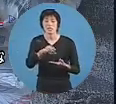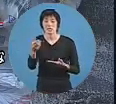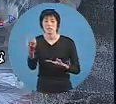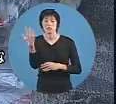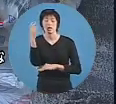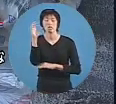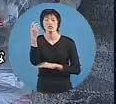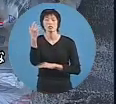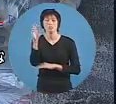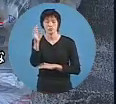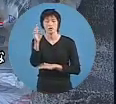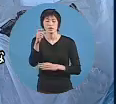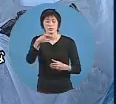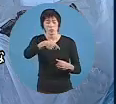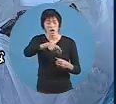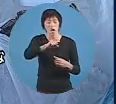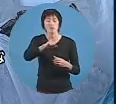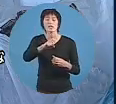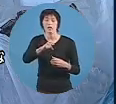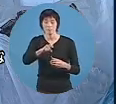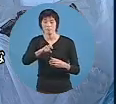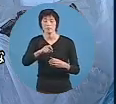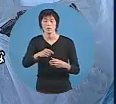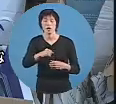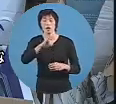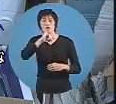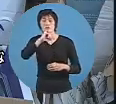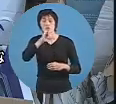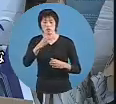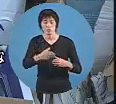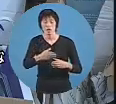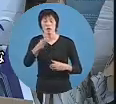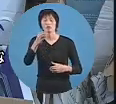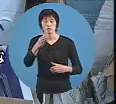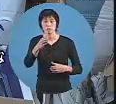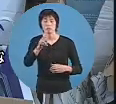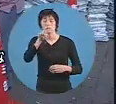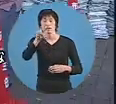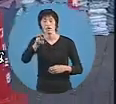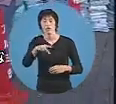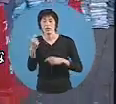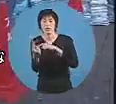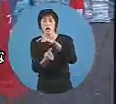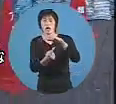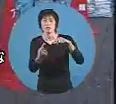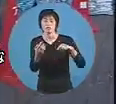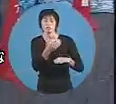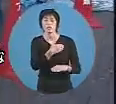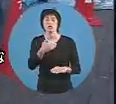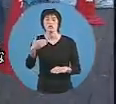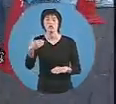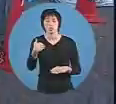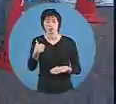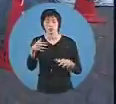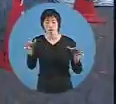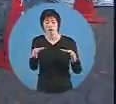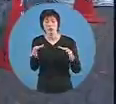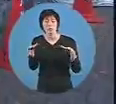段ボール、アルミ缶、布類、牛乳パックなどのリサイクル可能な資源ごみを回収しています。